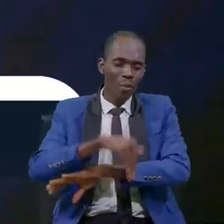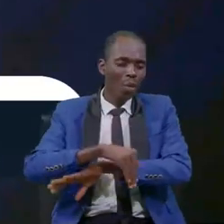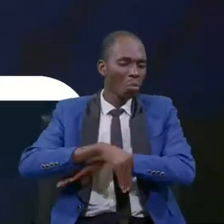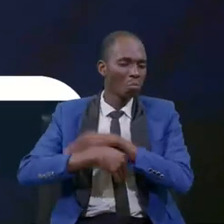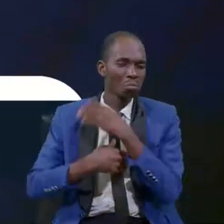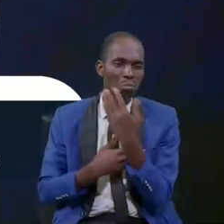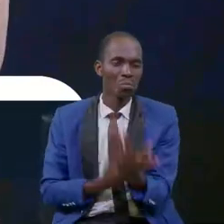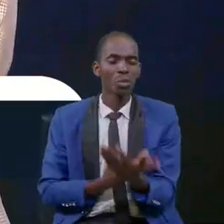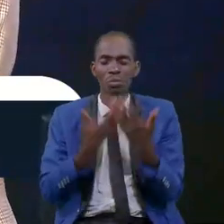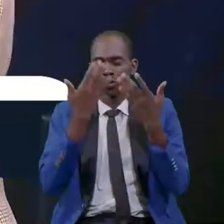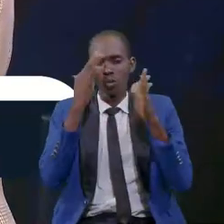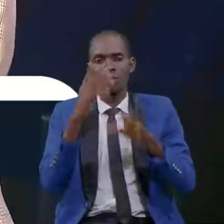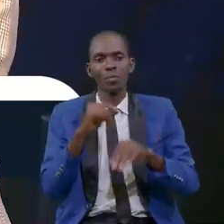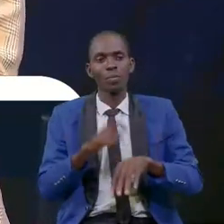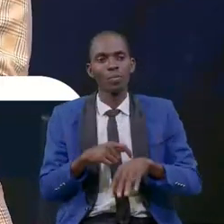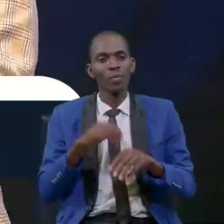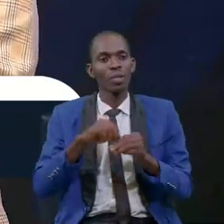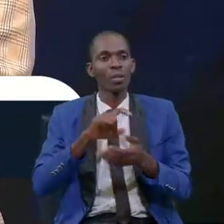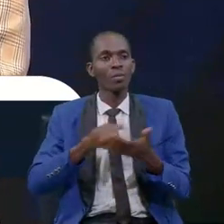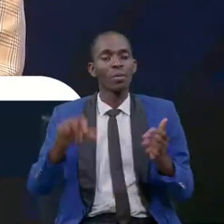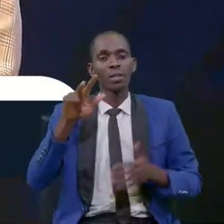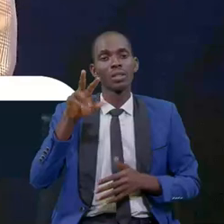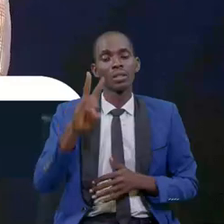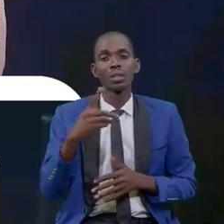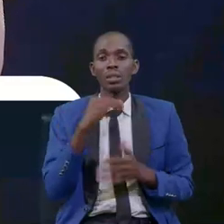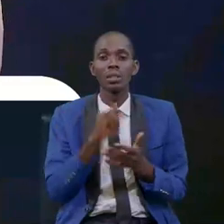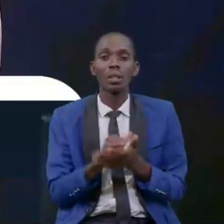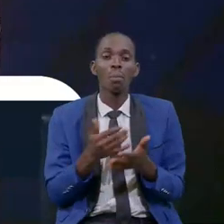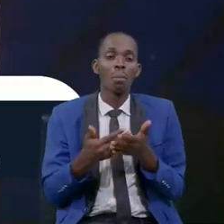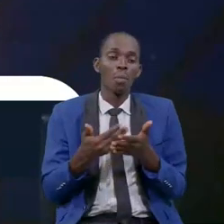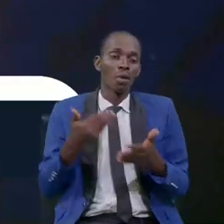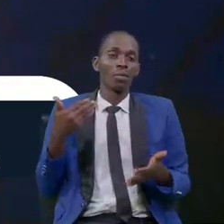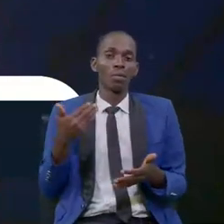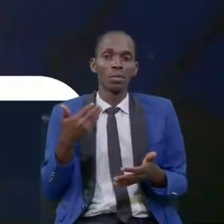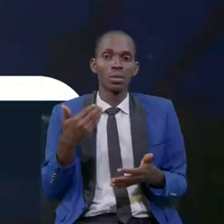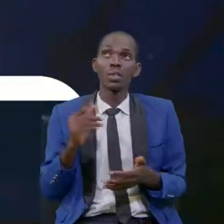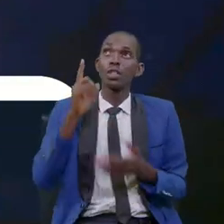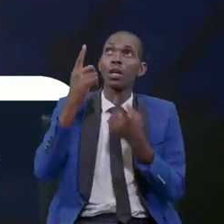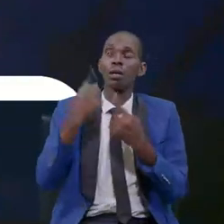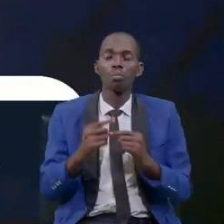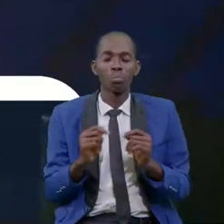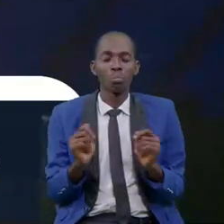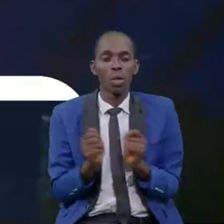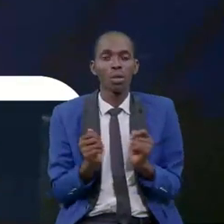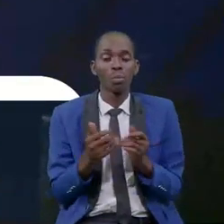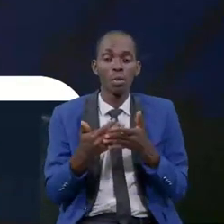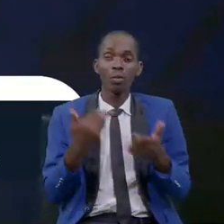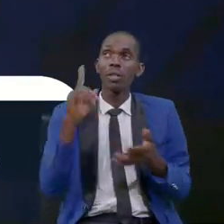coq, ou le matin. 36 dit, craignez qu'il ne vous trouve